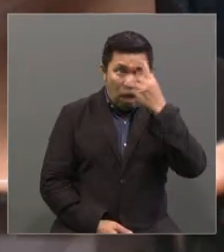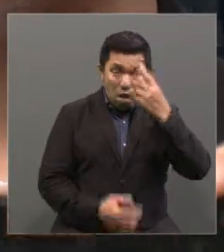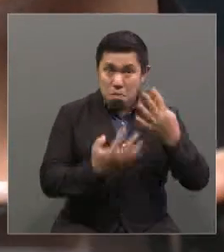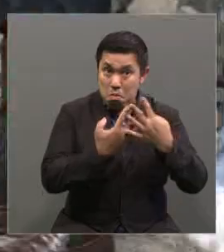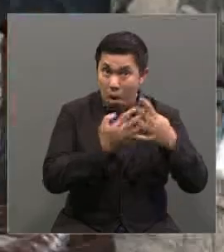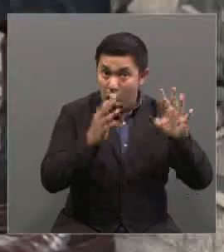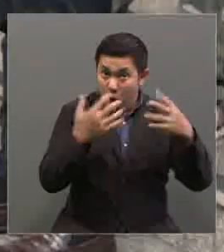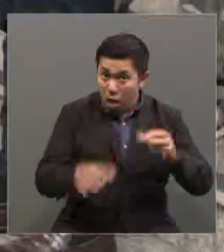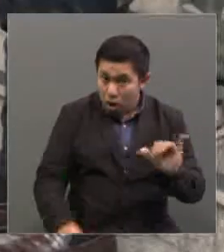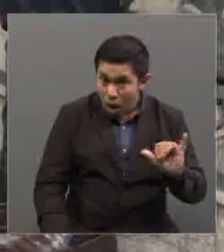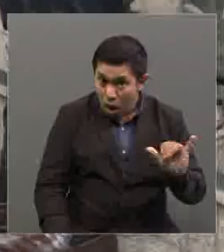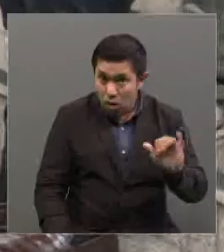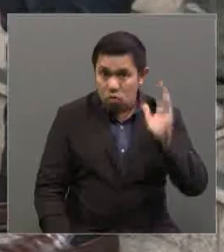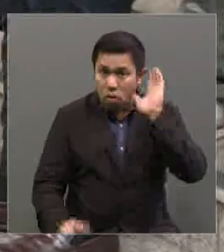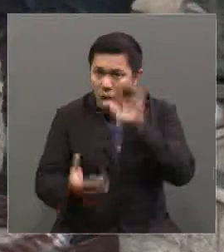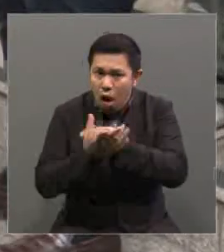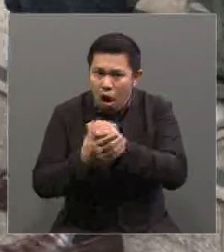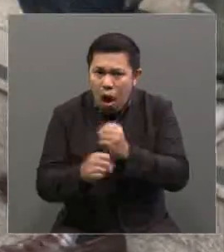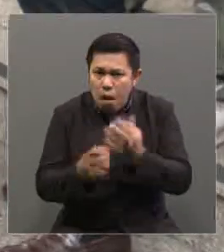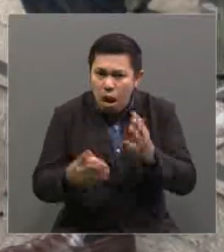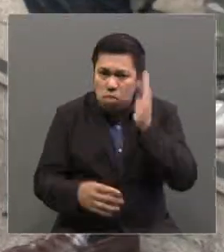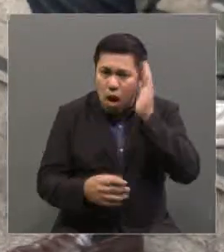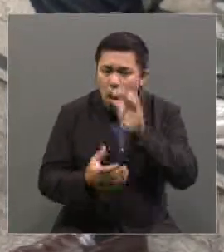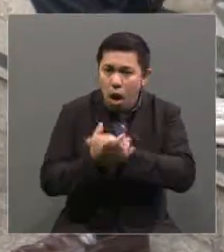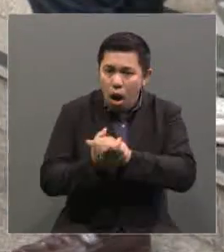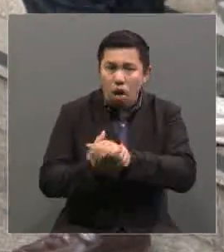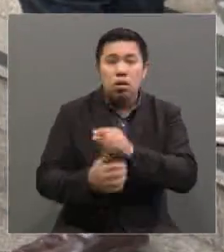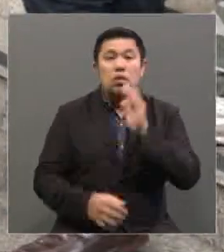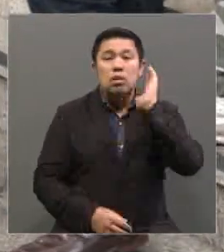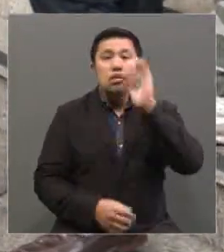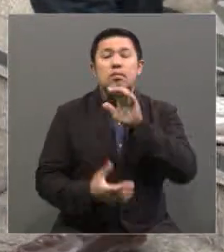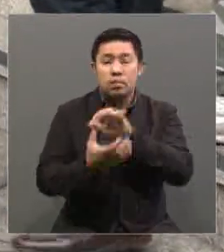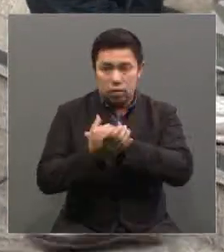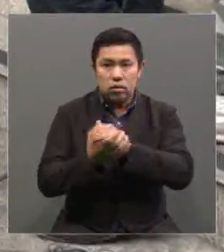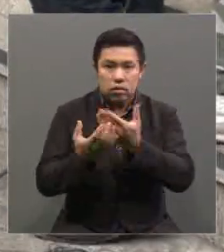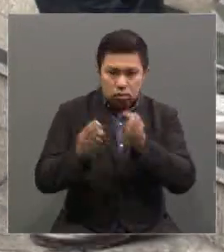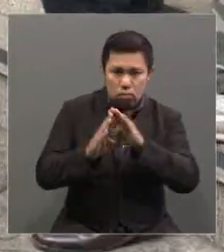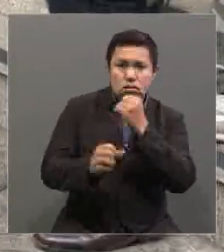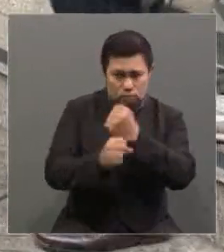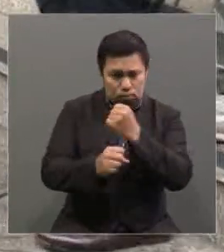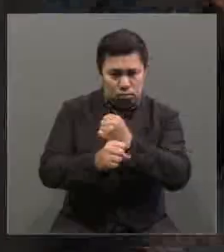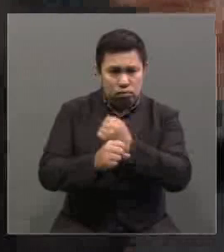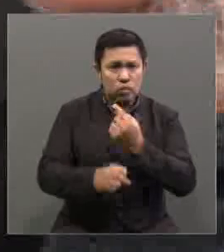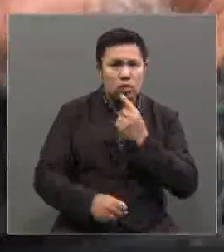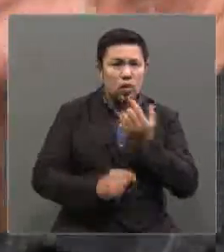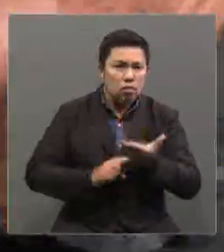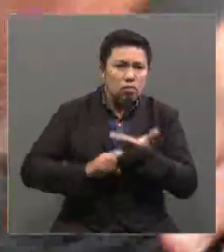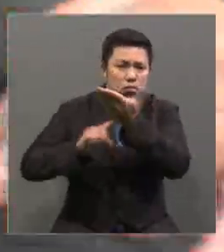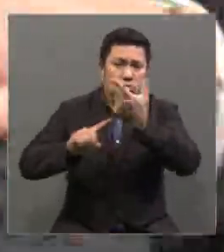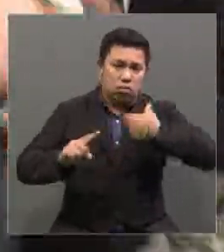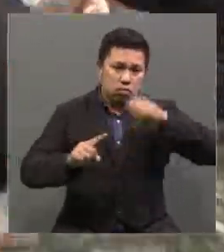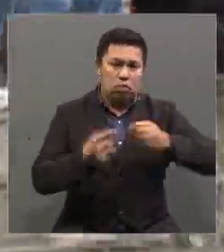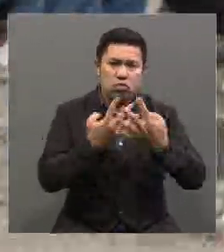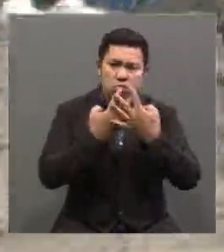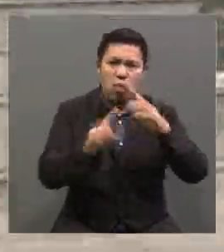การปล่อยตัวชั่วคราวแล้วสามีล่ะดีเจแมนนะในส่วนของดีเจแมนเนี่ยทางครอบครัวก็จะดำเนินการยื่นคำร้องต่อศาลเพื่อขอป